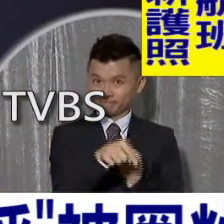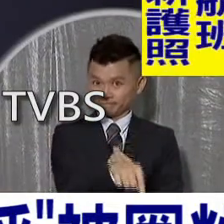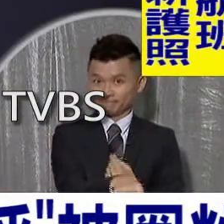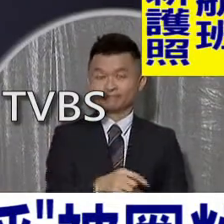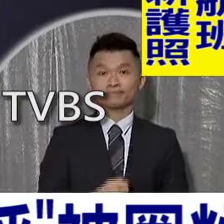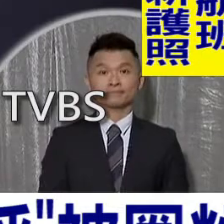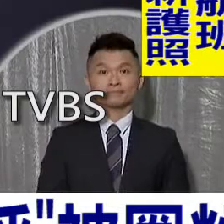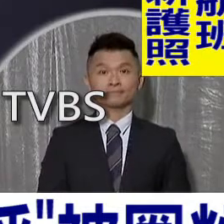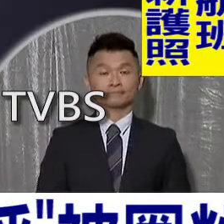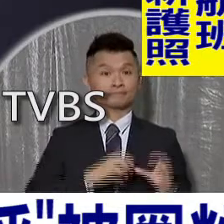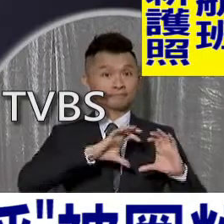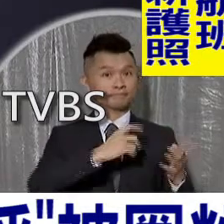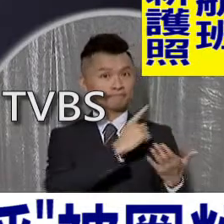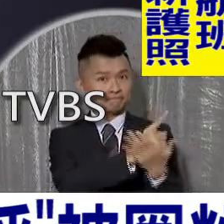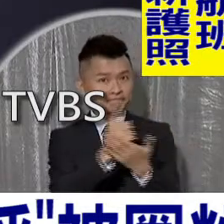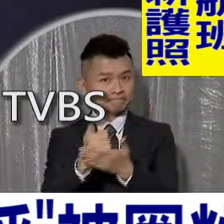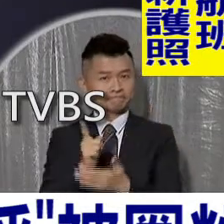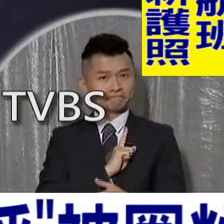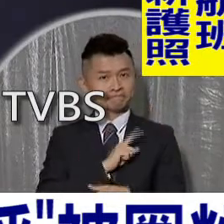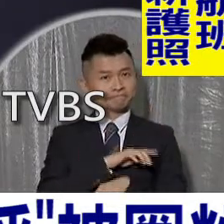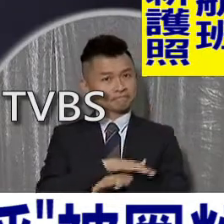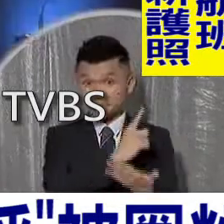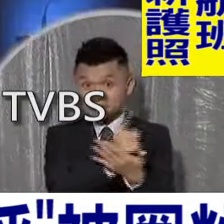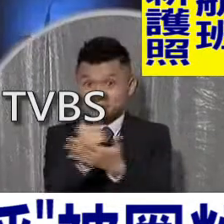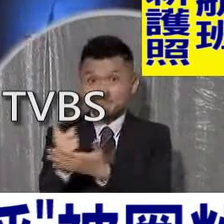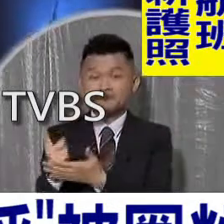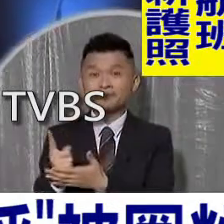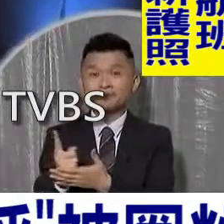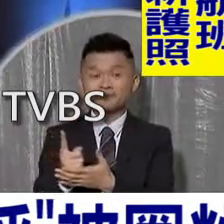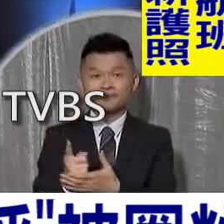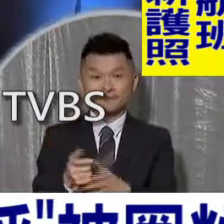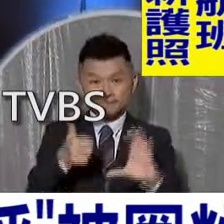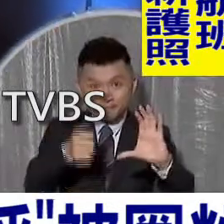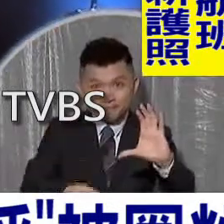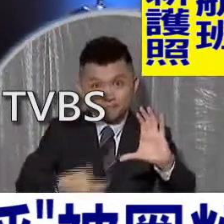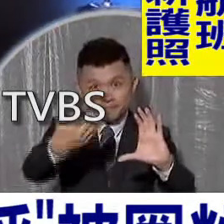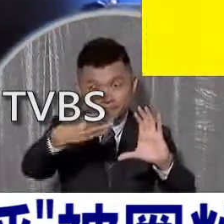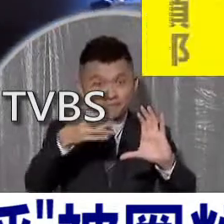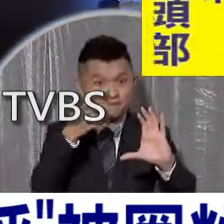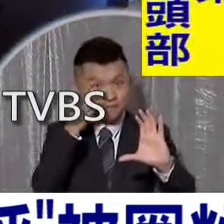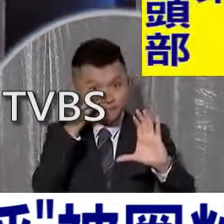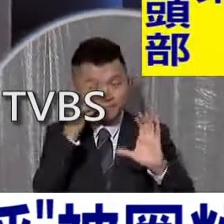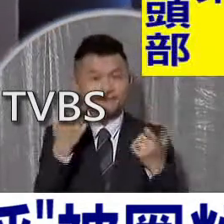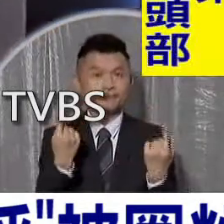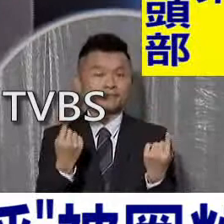颖而出，也让许多网友直呼被圈粉，也让支持度领先的郭